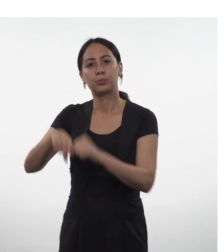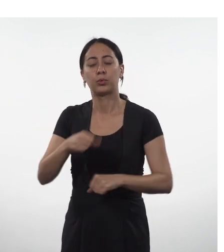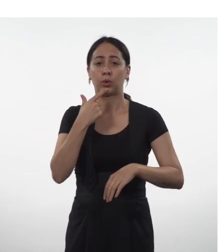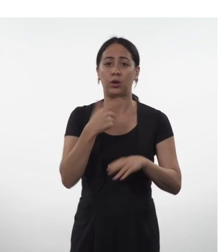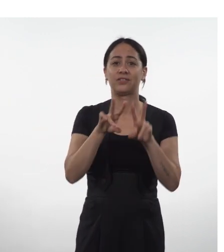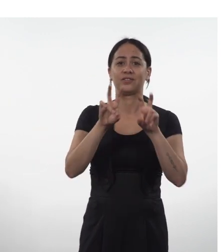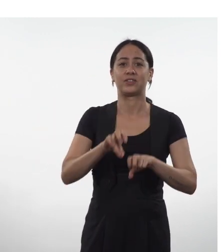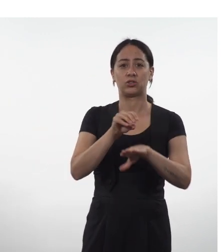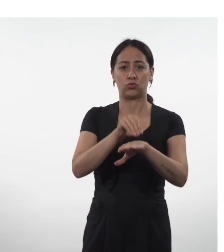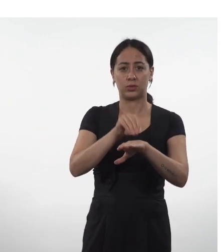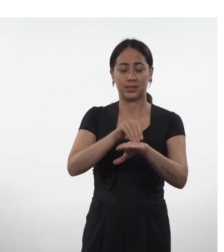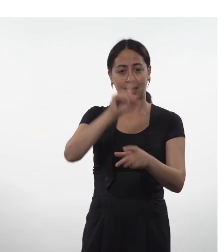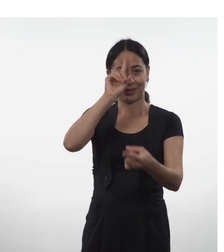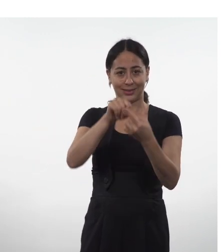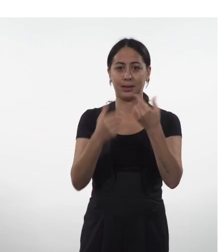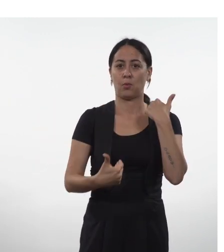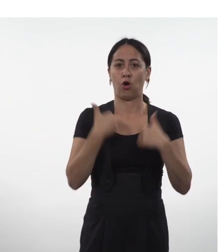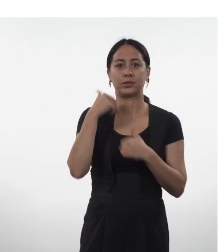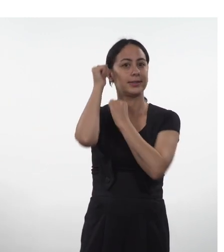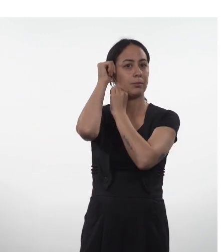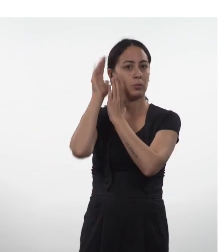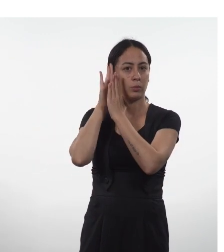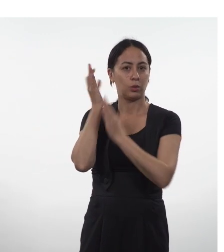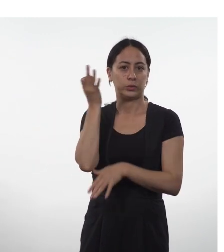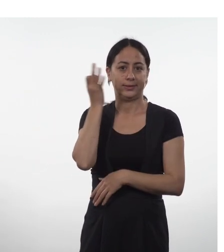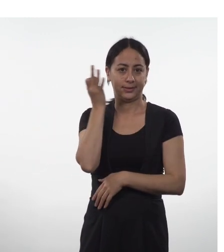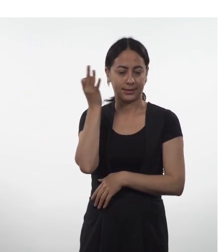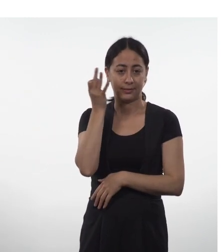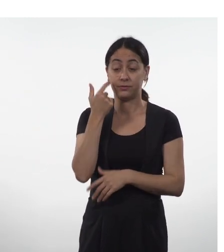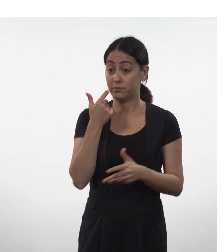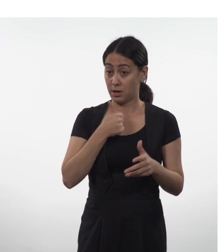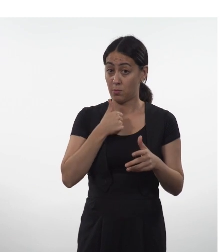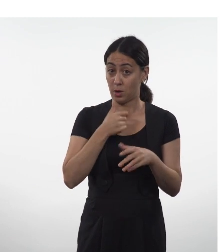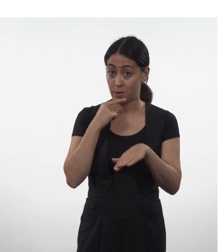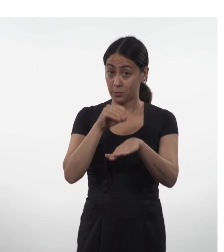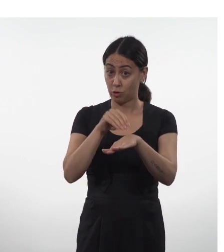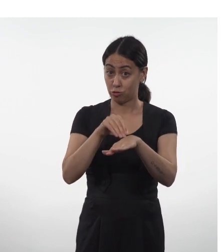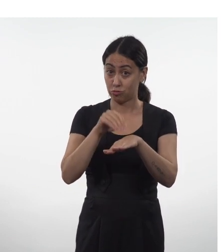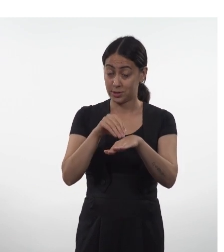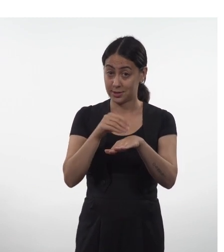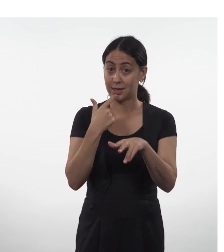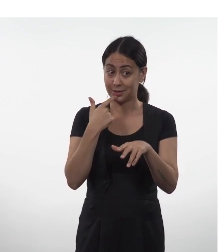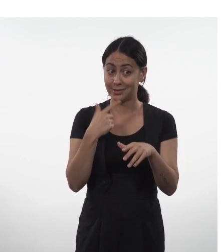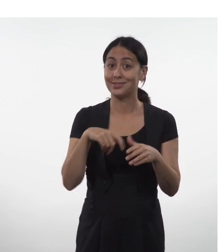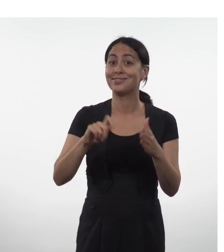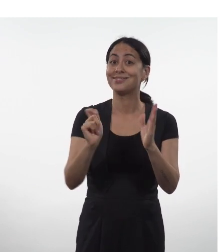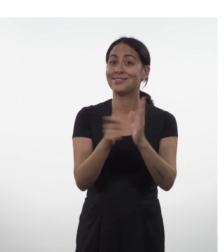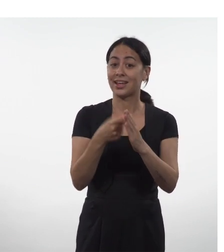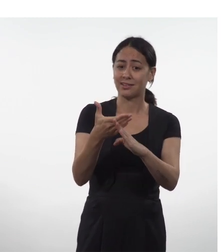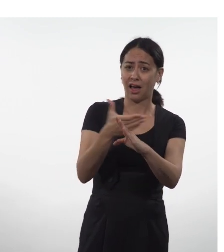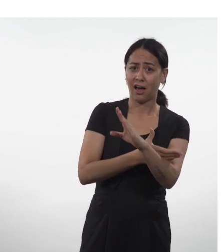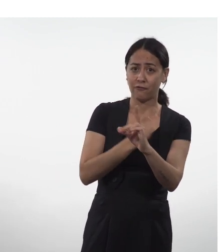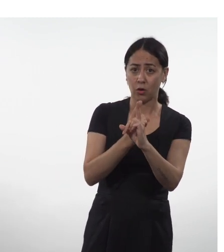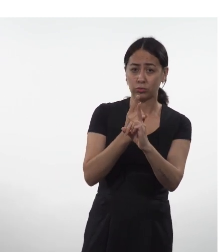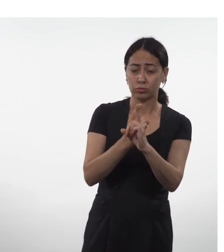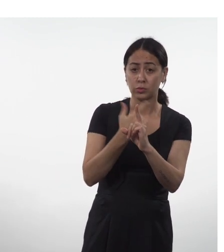5 sur le handicap auditif. Ce sont des fiches que je vous conseille d'aller consulter avant, pendant ou après une consultation,